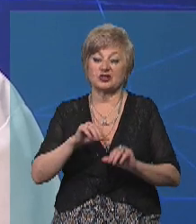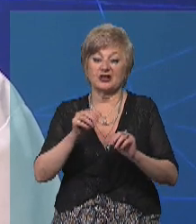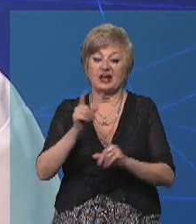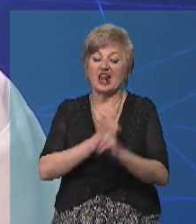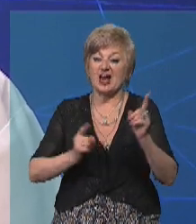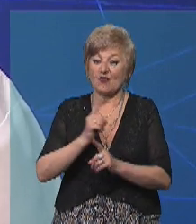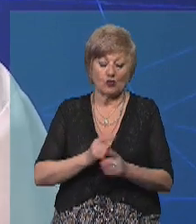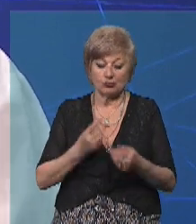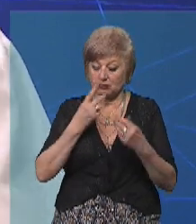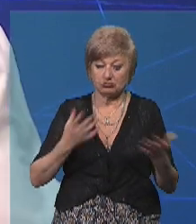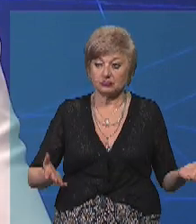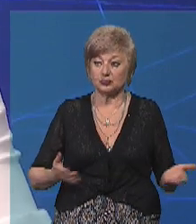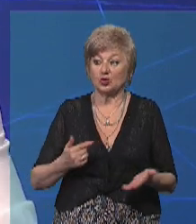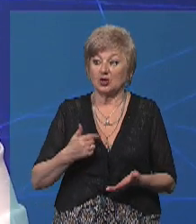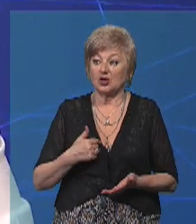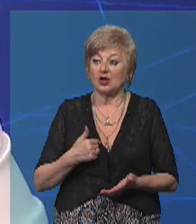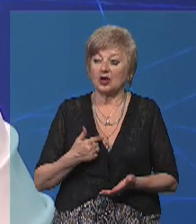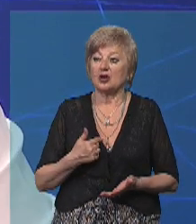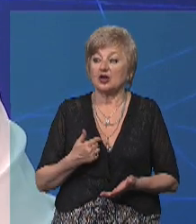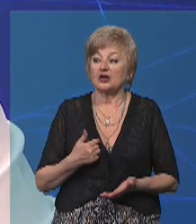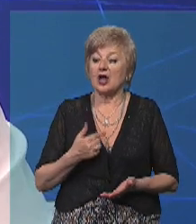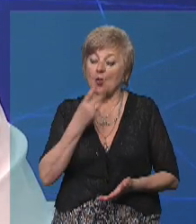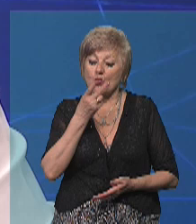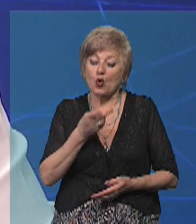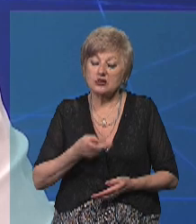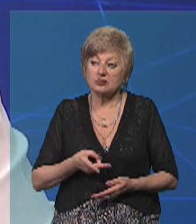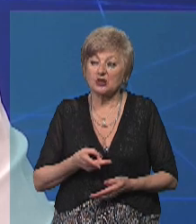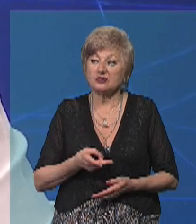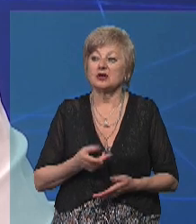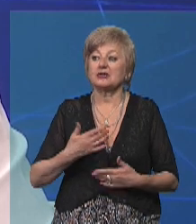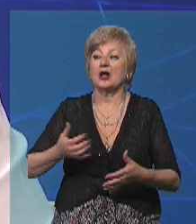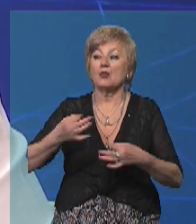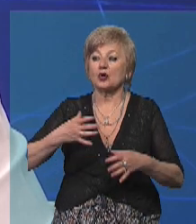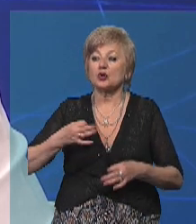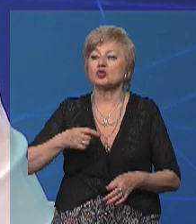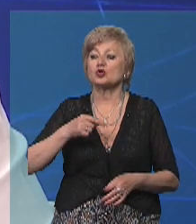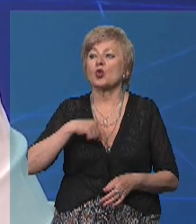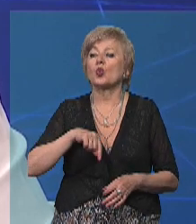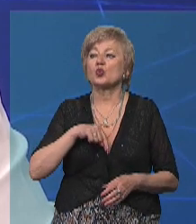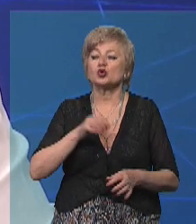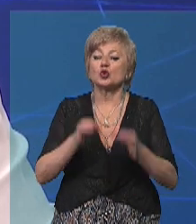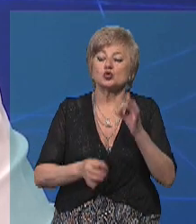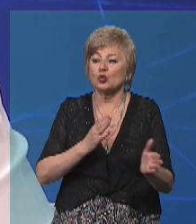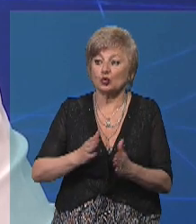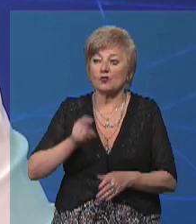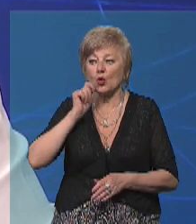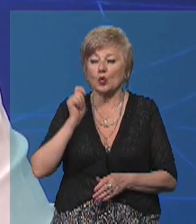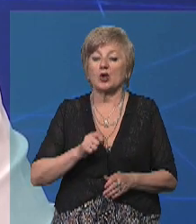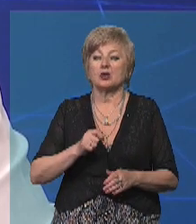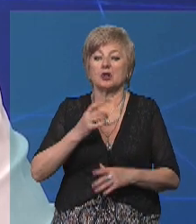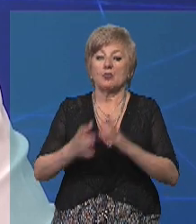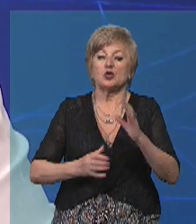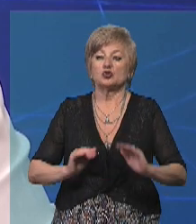ці реформи? От, наприклад, я, готуючись до передачі, подивився, нам розповідали про реформу судової системи. Україна в міжнародному